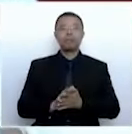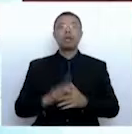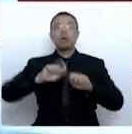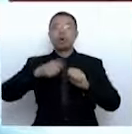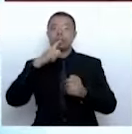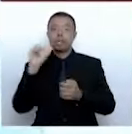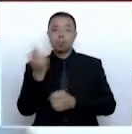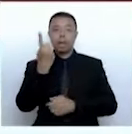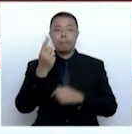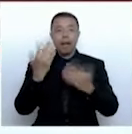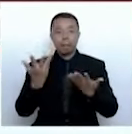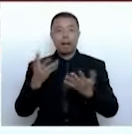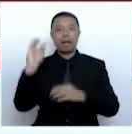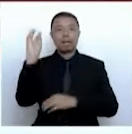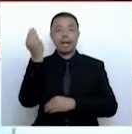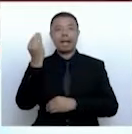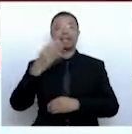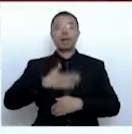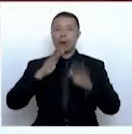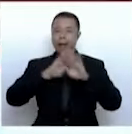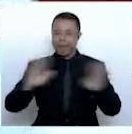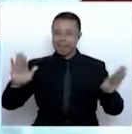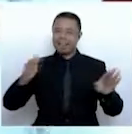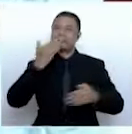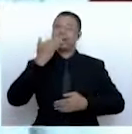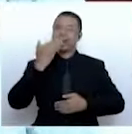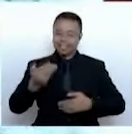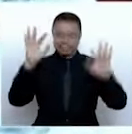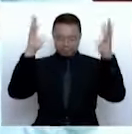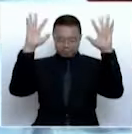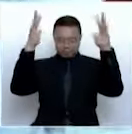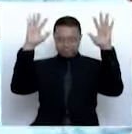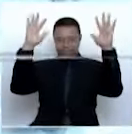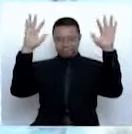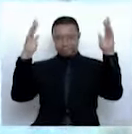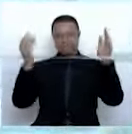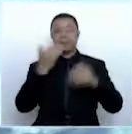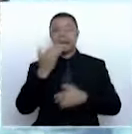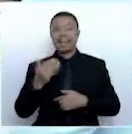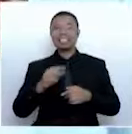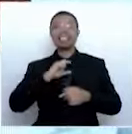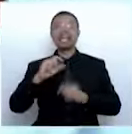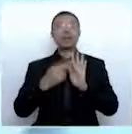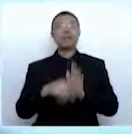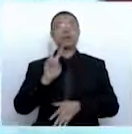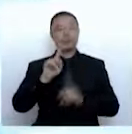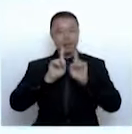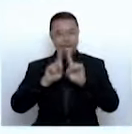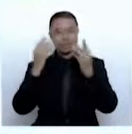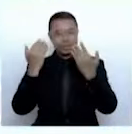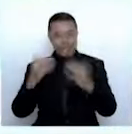kunci utamanya adalah Jakartaku aman. Terima kasih. Baik, terima kasih pasangan calon nomor urut